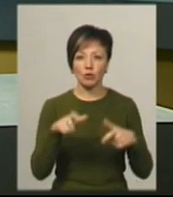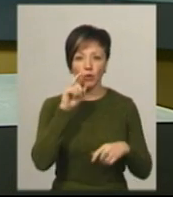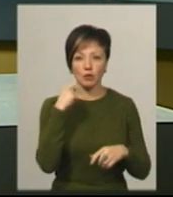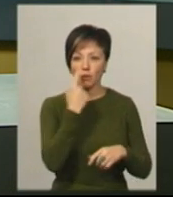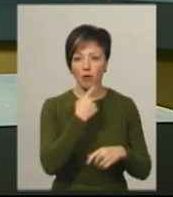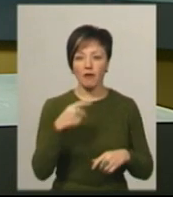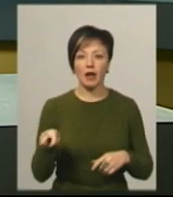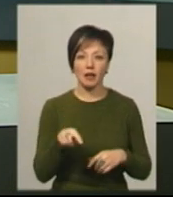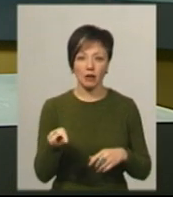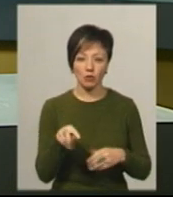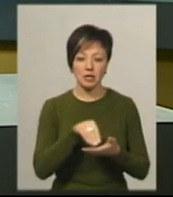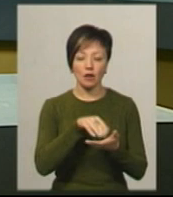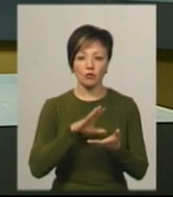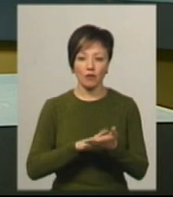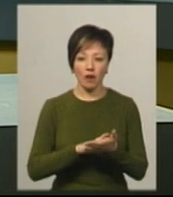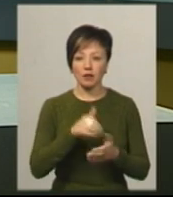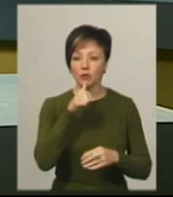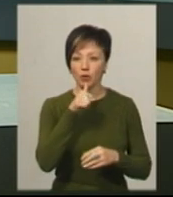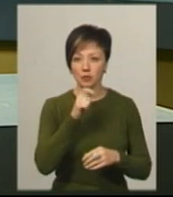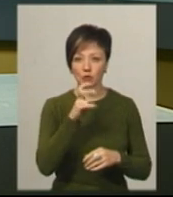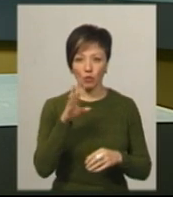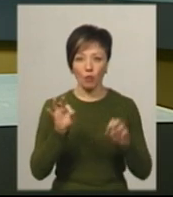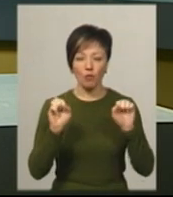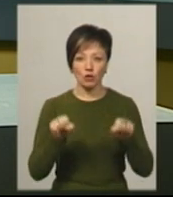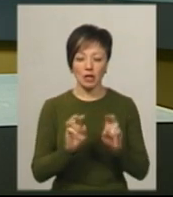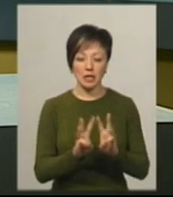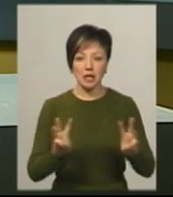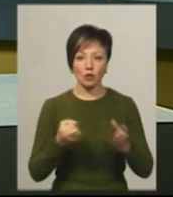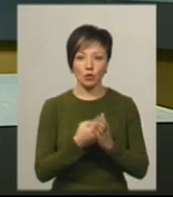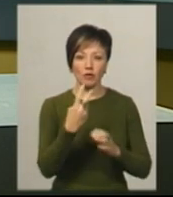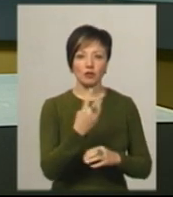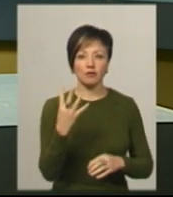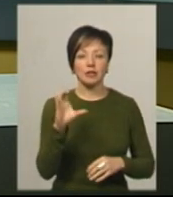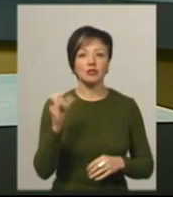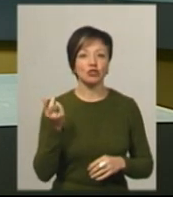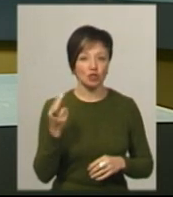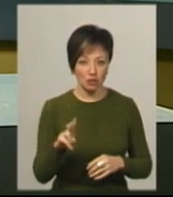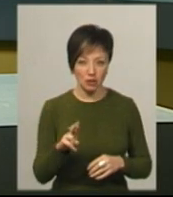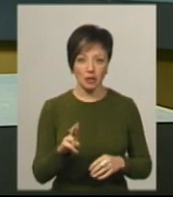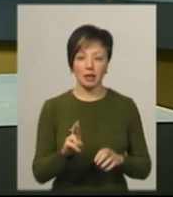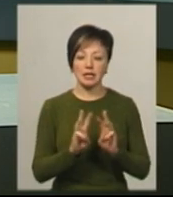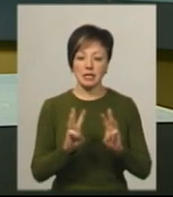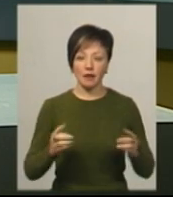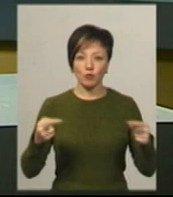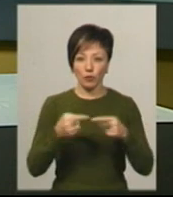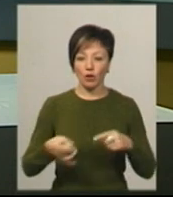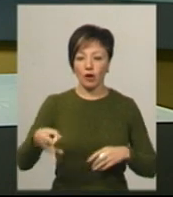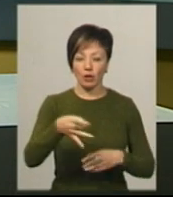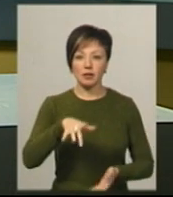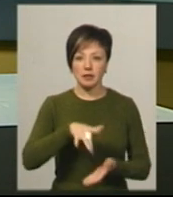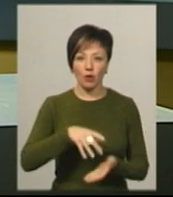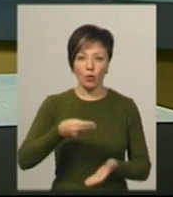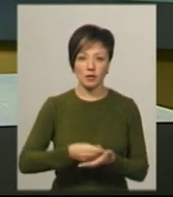та літератури. Зареєструватися на пробне ЗНО можна на сайті до 24 січня на сайті відповідного регіону. регіонального